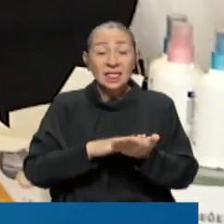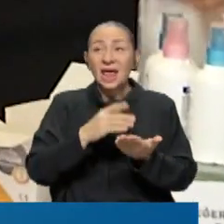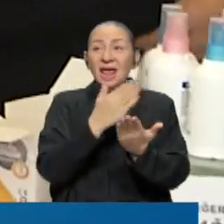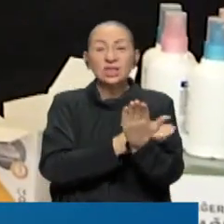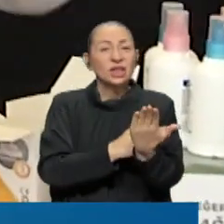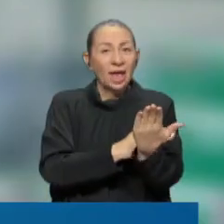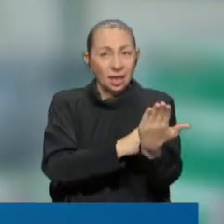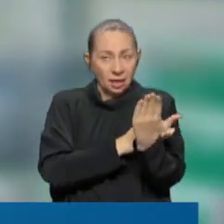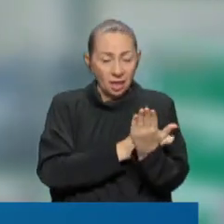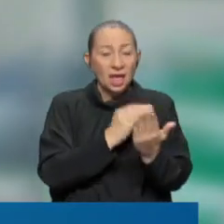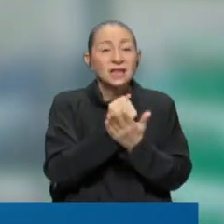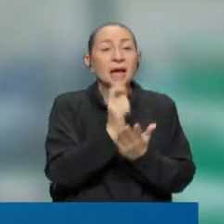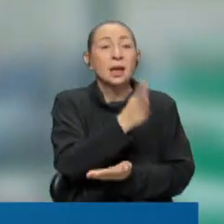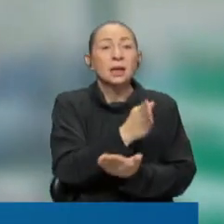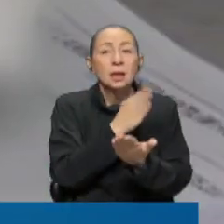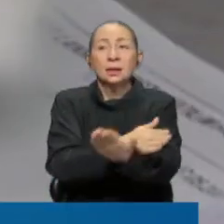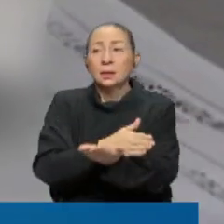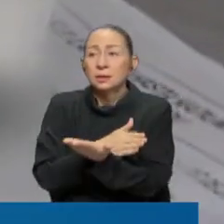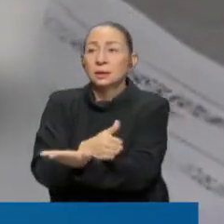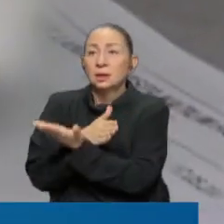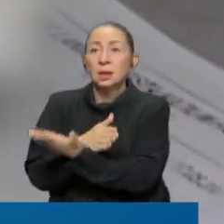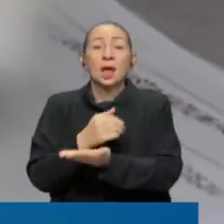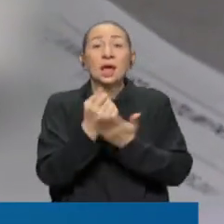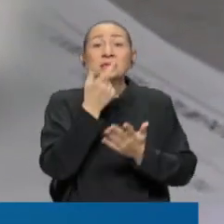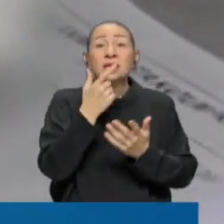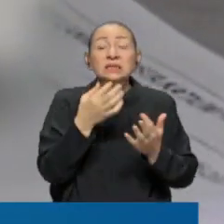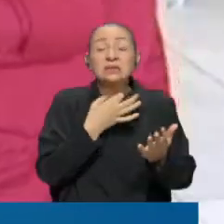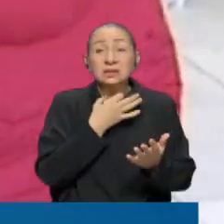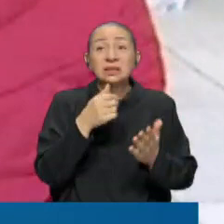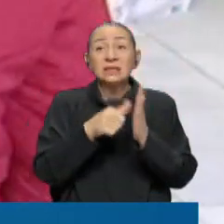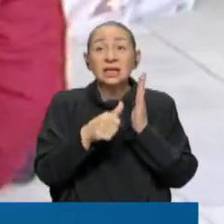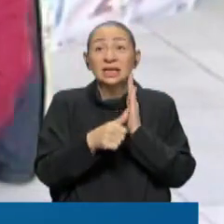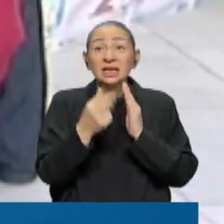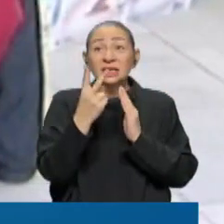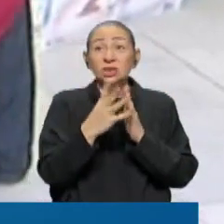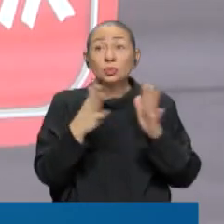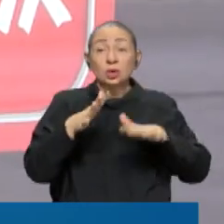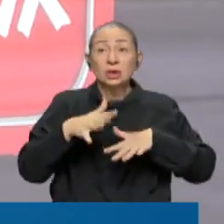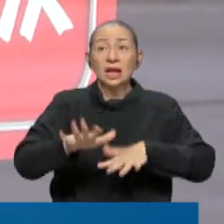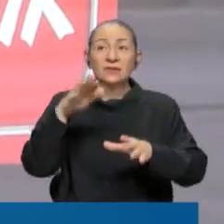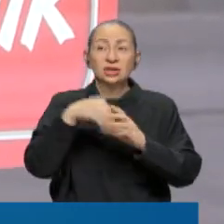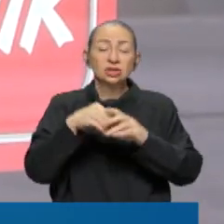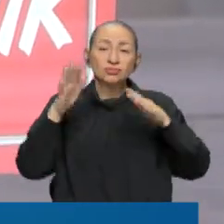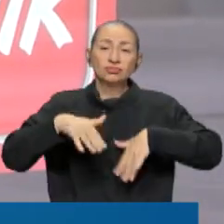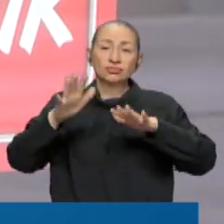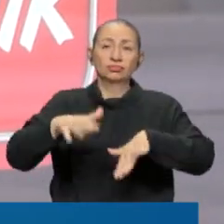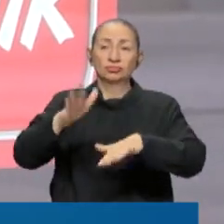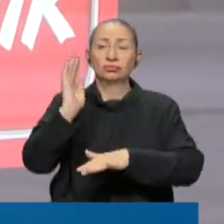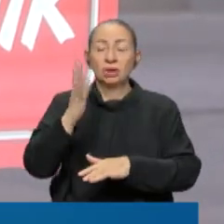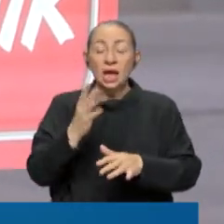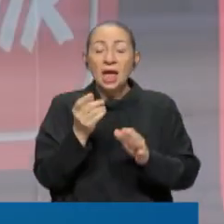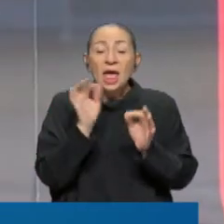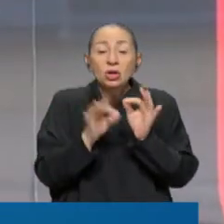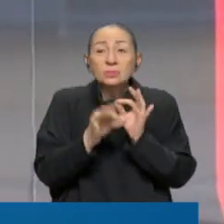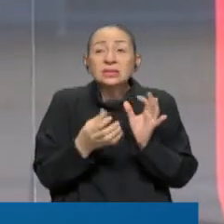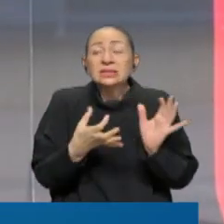reçeteleriyle eczane eczane dolaşırken eczanelerde de durum kritik tarihlerinin İkinci büyük mitingi için alanlara iniyorlar ekonomik